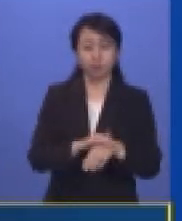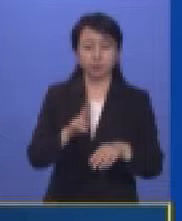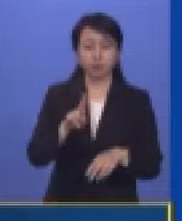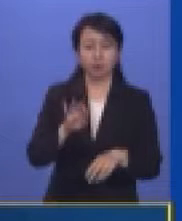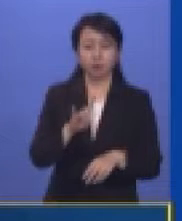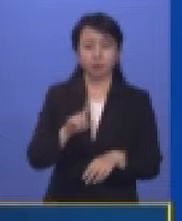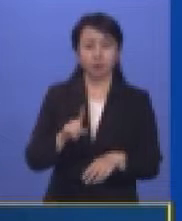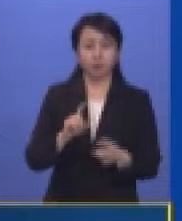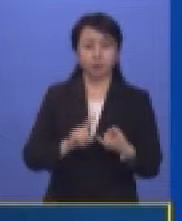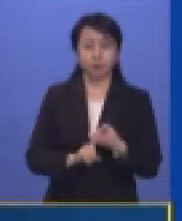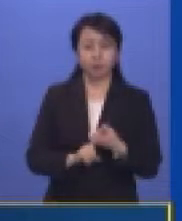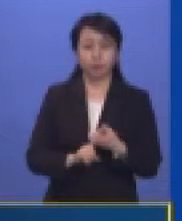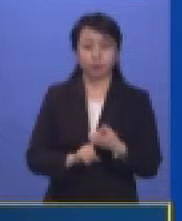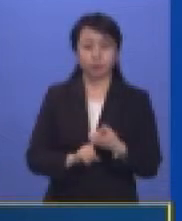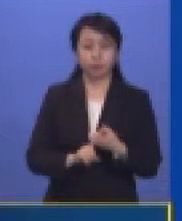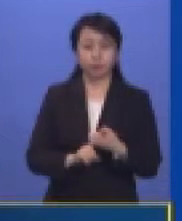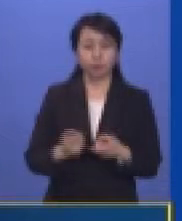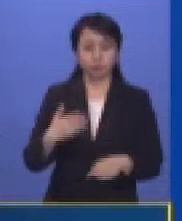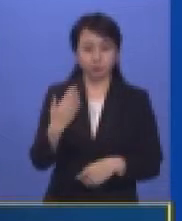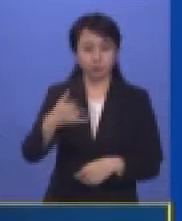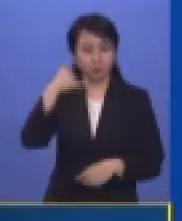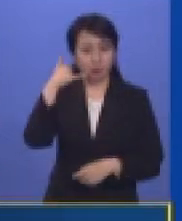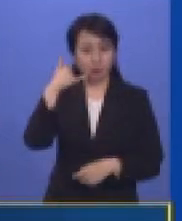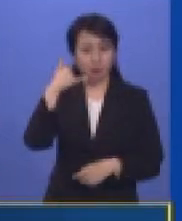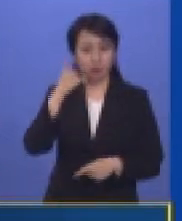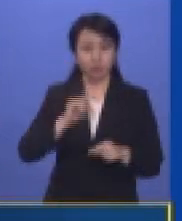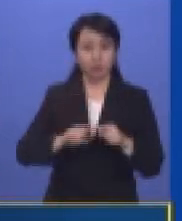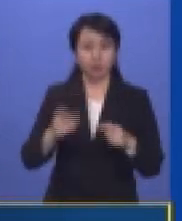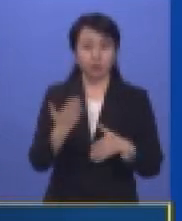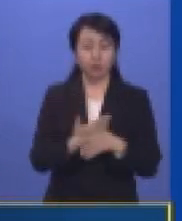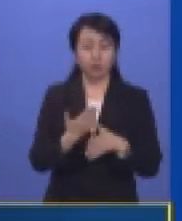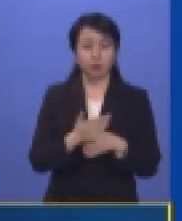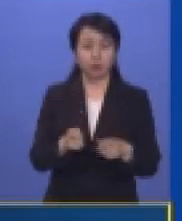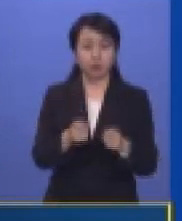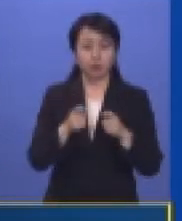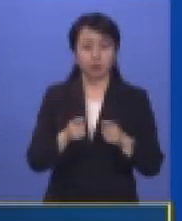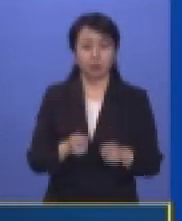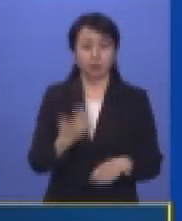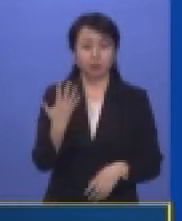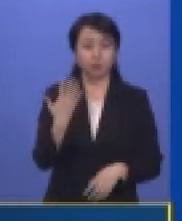Wildberries, связаться с нами по телефону горячей линии нашего департамента